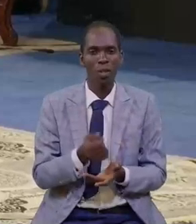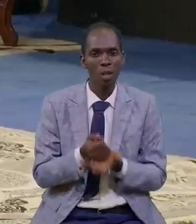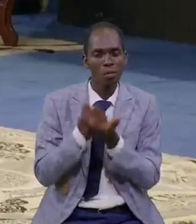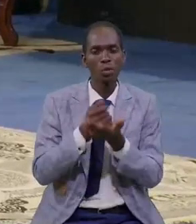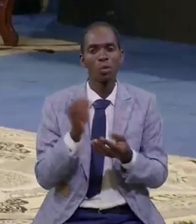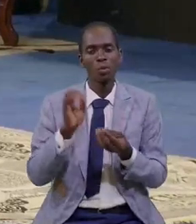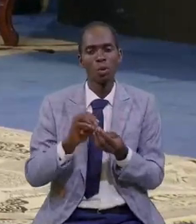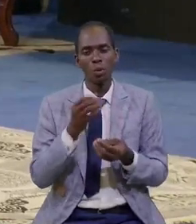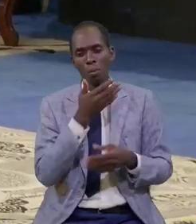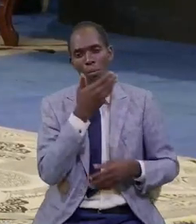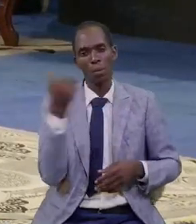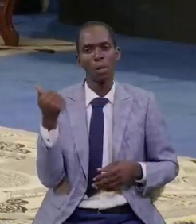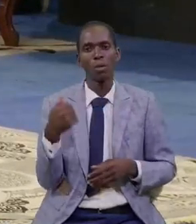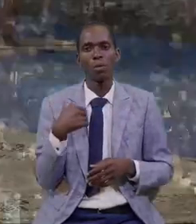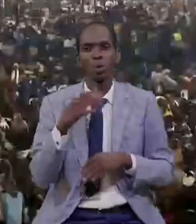aider